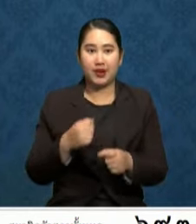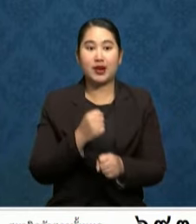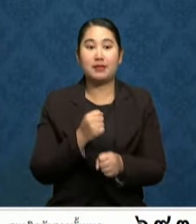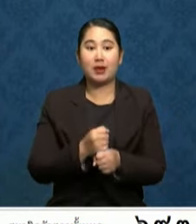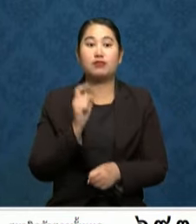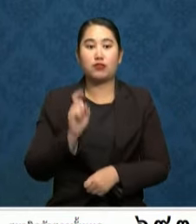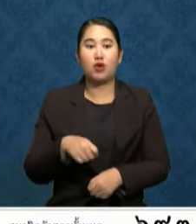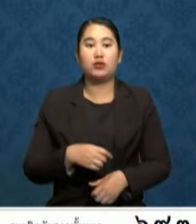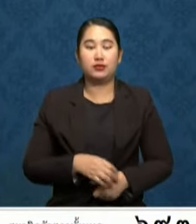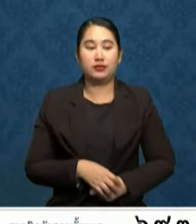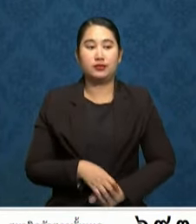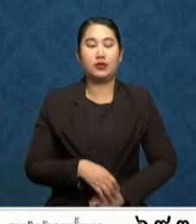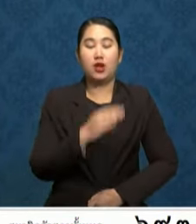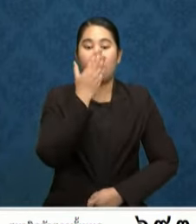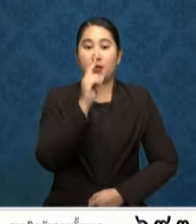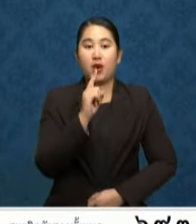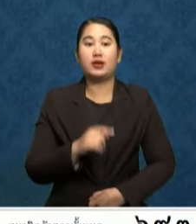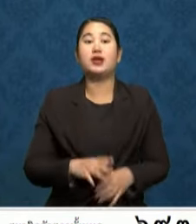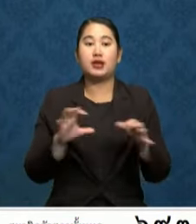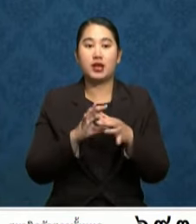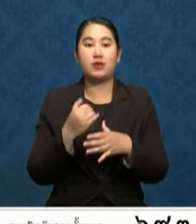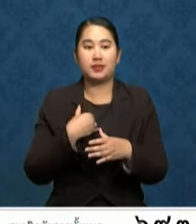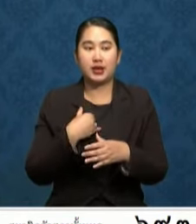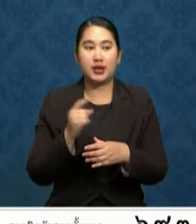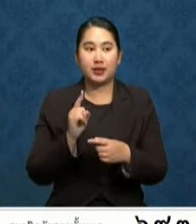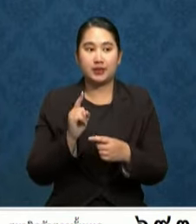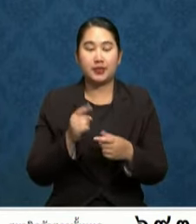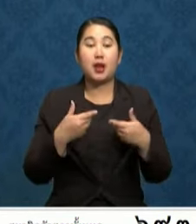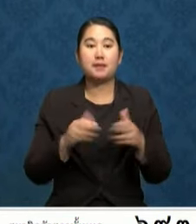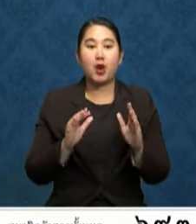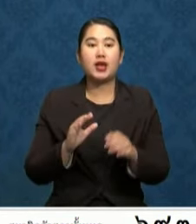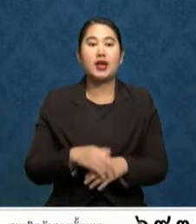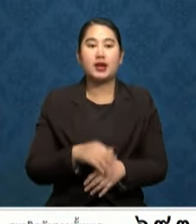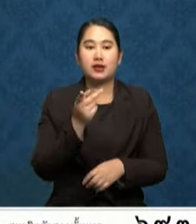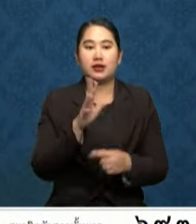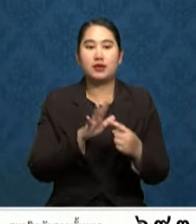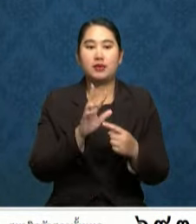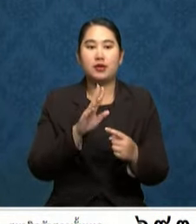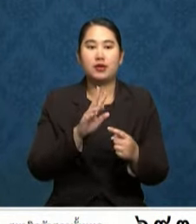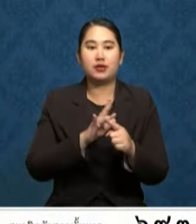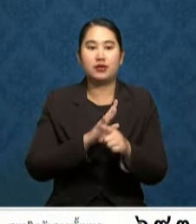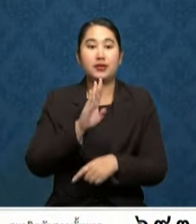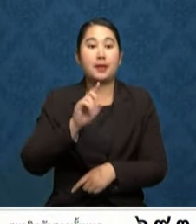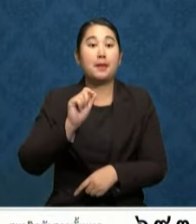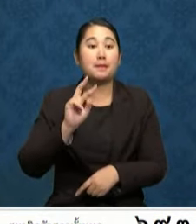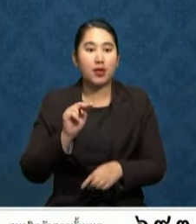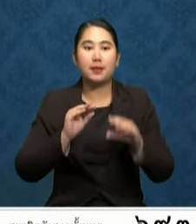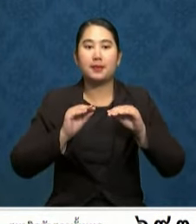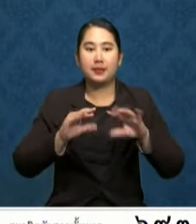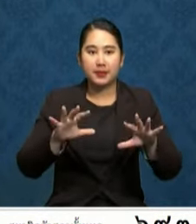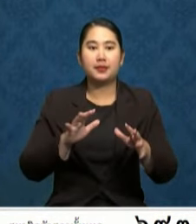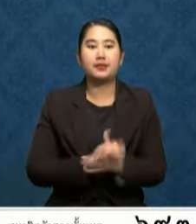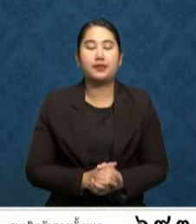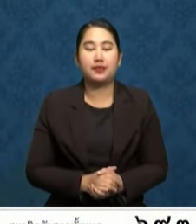ไม่ได้เพราะในการทำตัวนี้เนี่ยเนี่ยมันก็จะมีเรื่องของการปล่อยคาร์บอนุ printนำมาซึ่งคาร์บอน